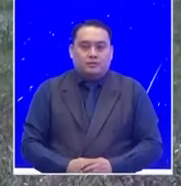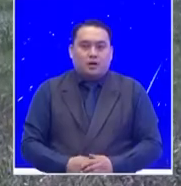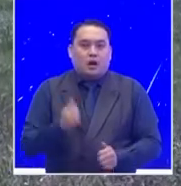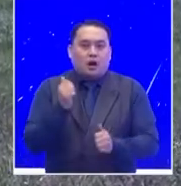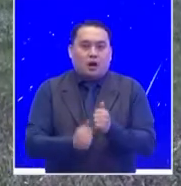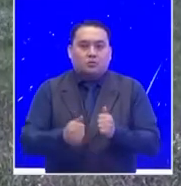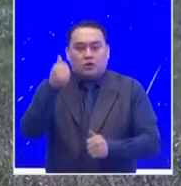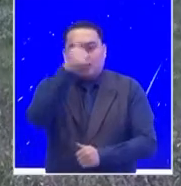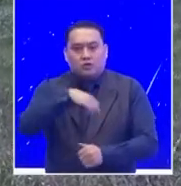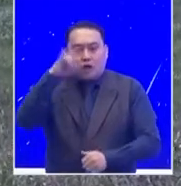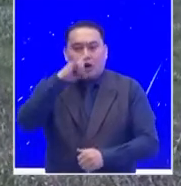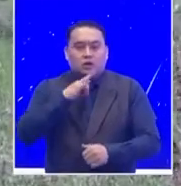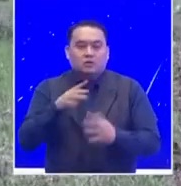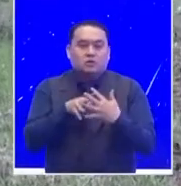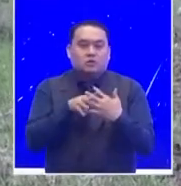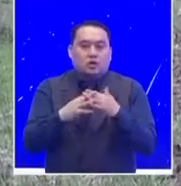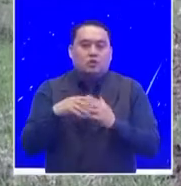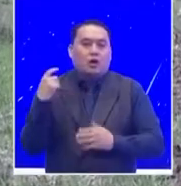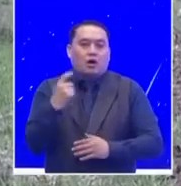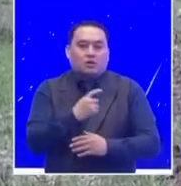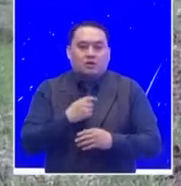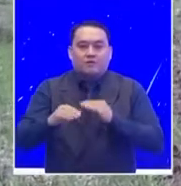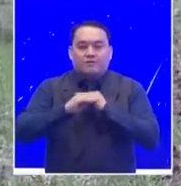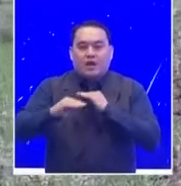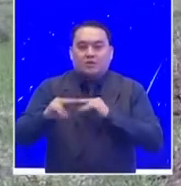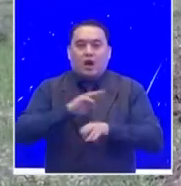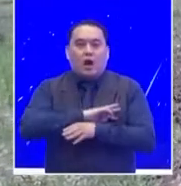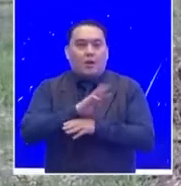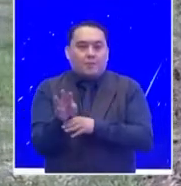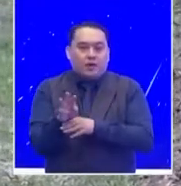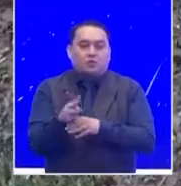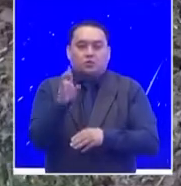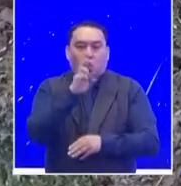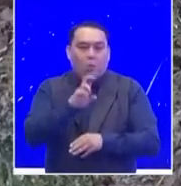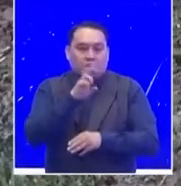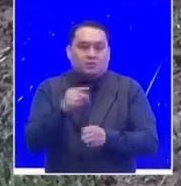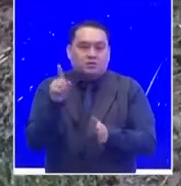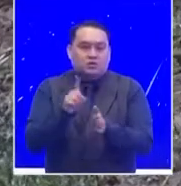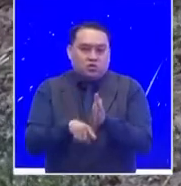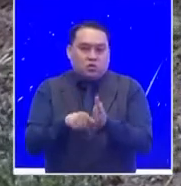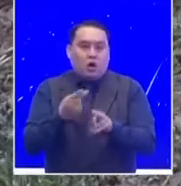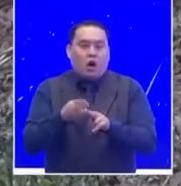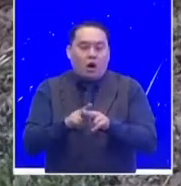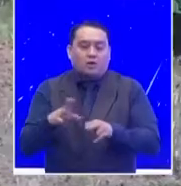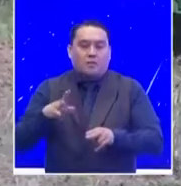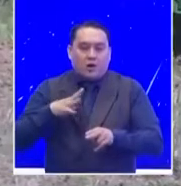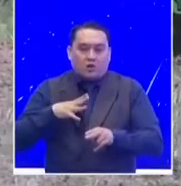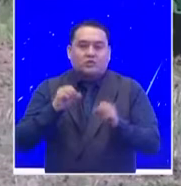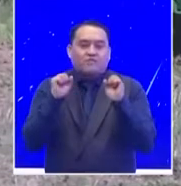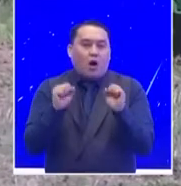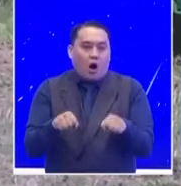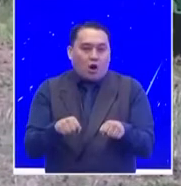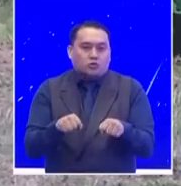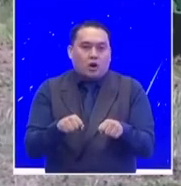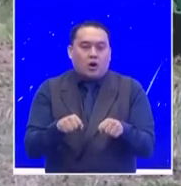Ежегодно казахстанские сельхозпроизводители на время весенних полевых работ обеспечивают дизельным топливом по цене ниже рыночной. Это становится возможным за счет